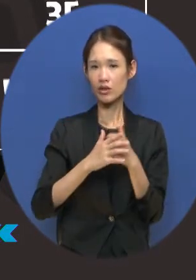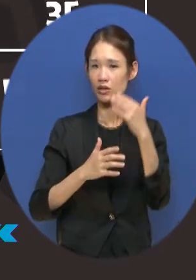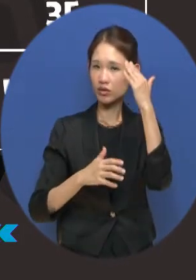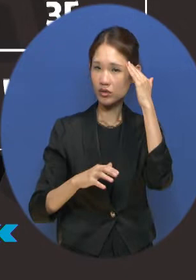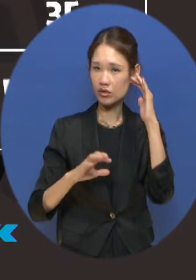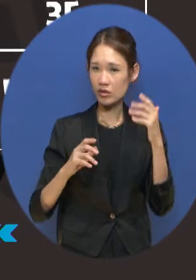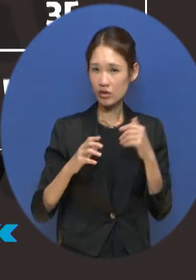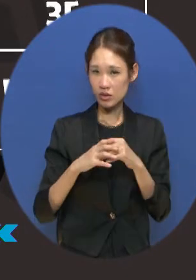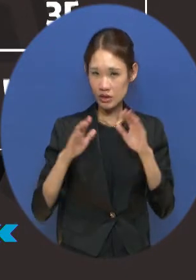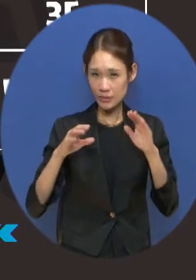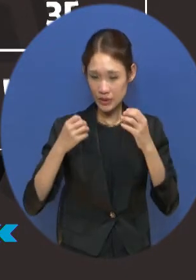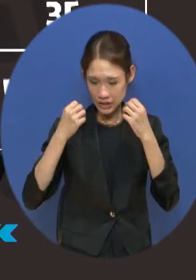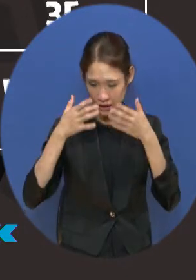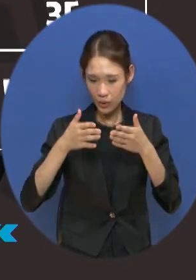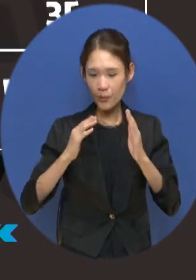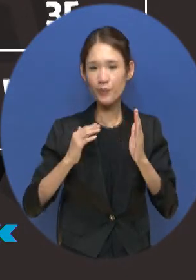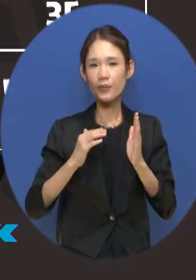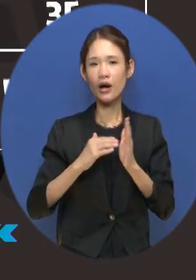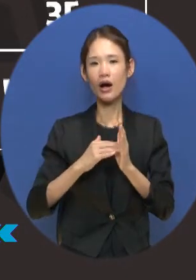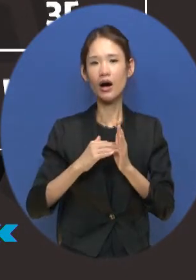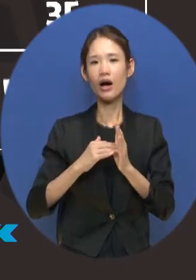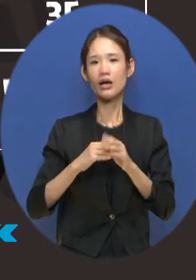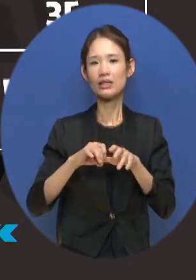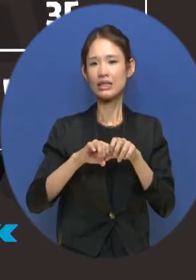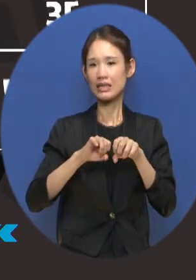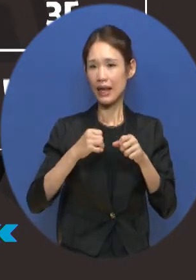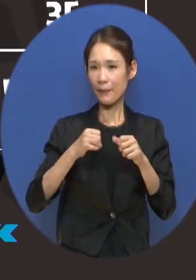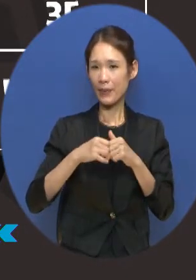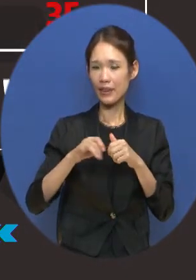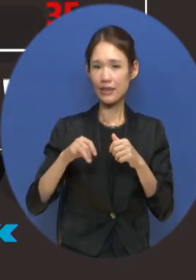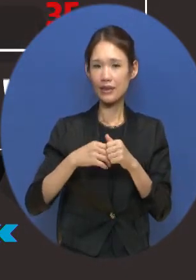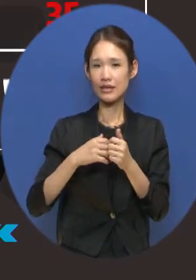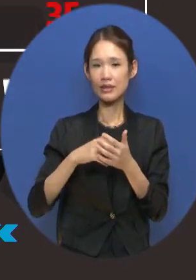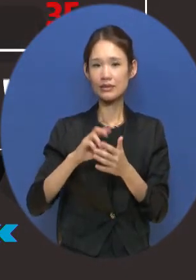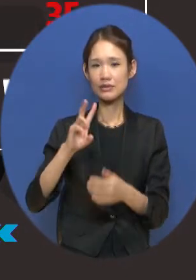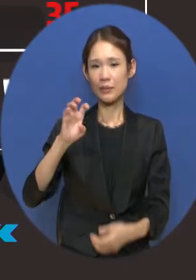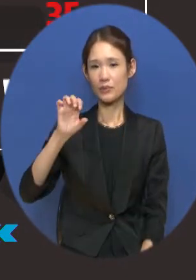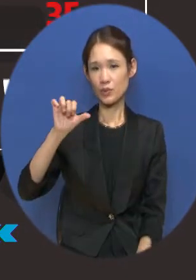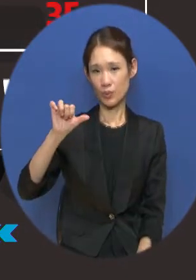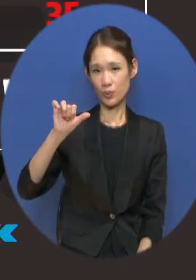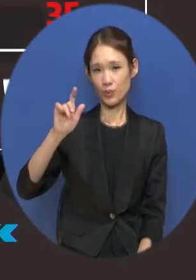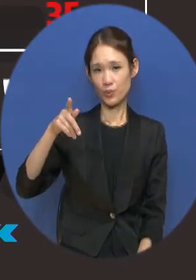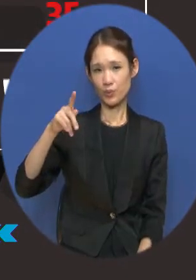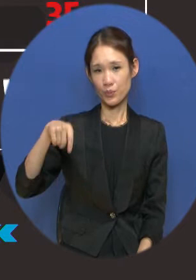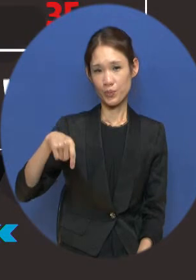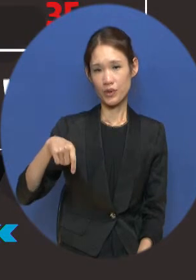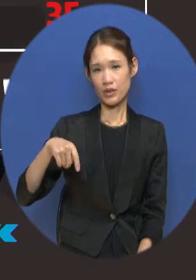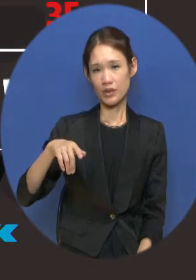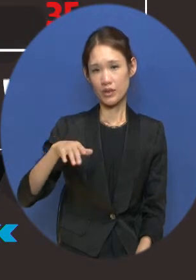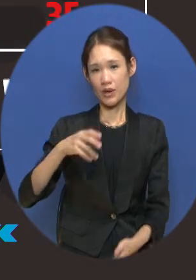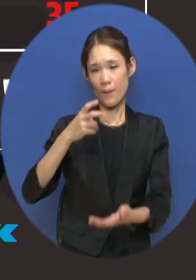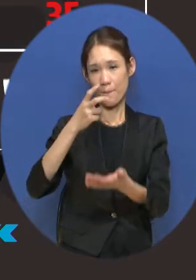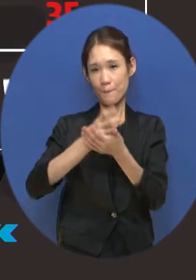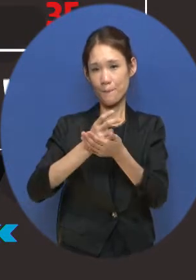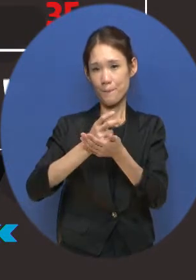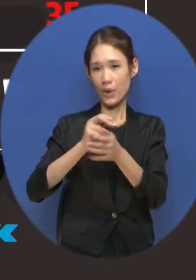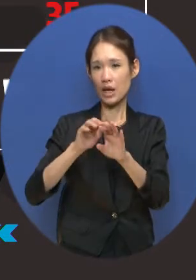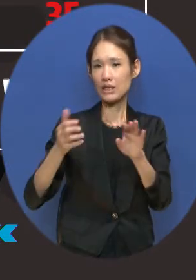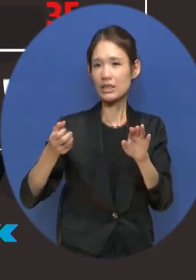우리나라가 지금 이번에 이제 신설이 됐고요. 대만이 이 35로 지금 법적 기준을 가지고